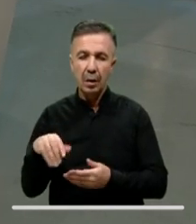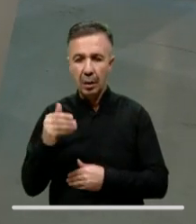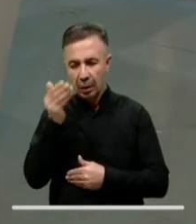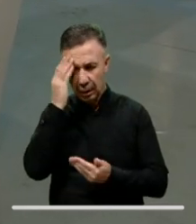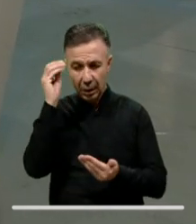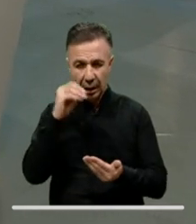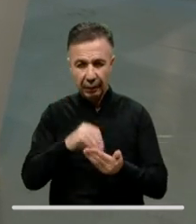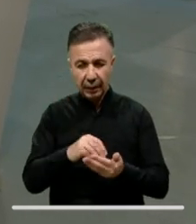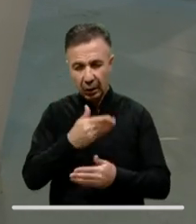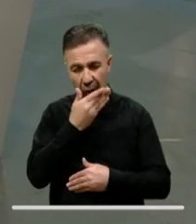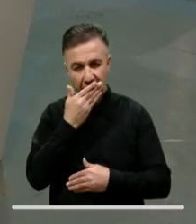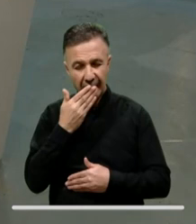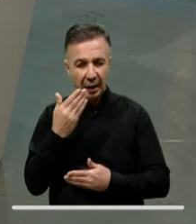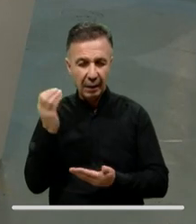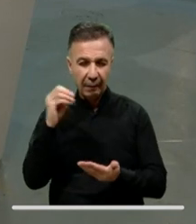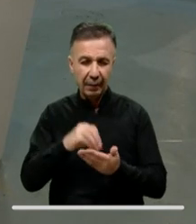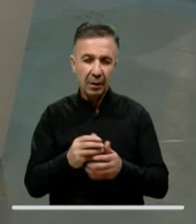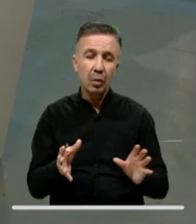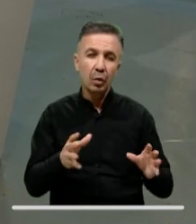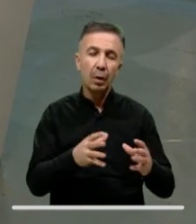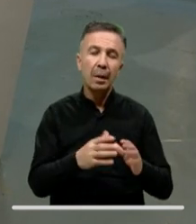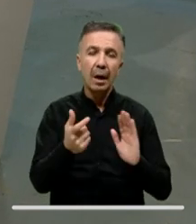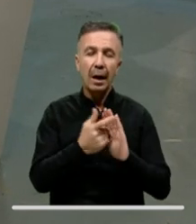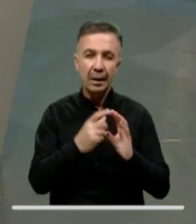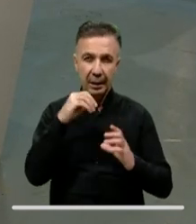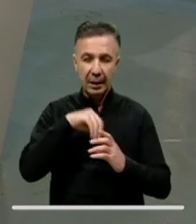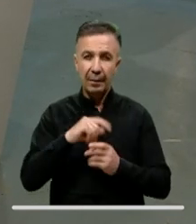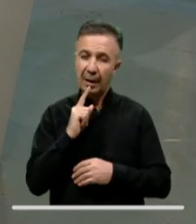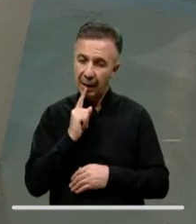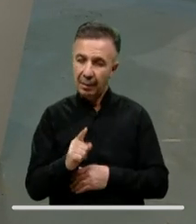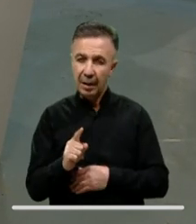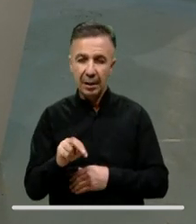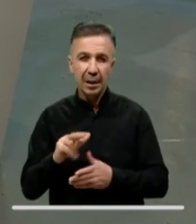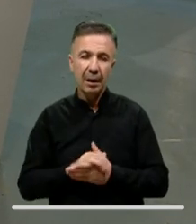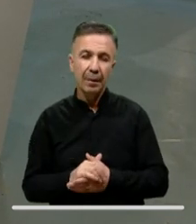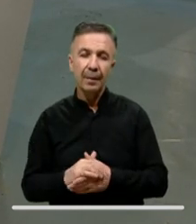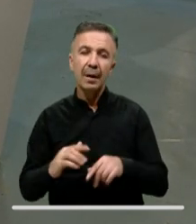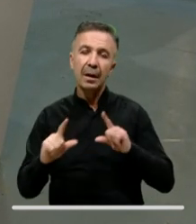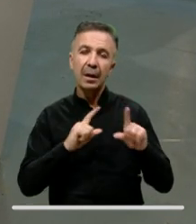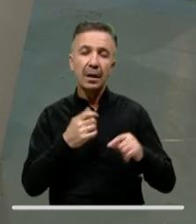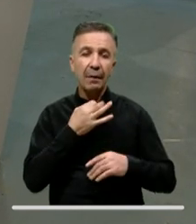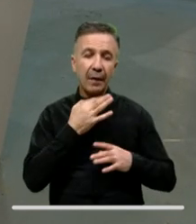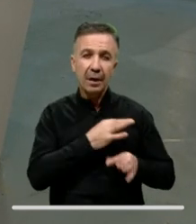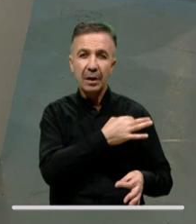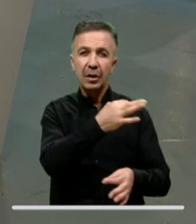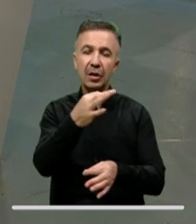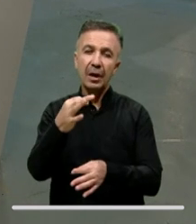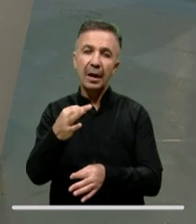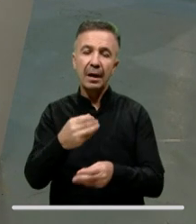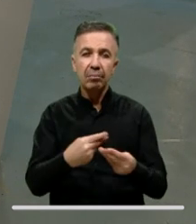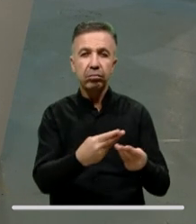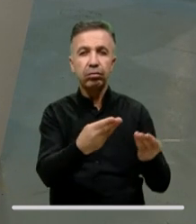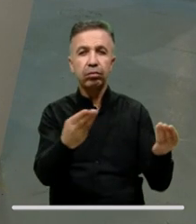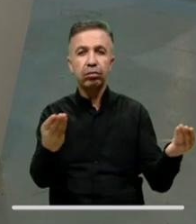toplar, bunu yine götürüp ayeti kerimede emredildiği üzere ihtiyaçlara, fakirlere